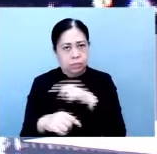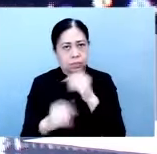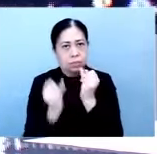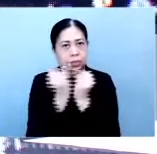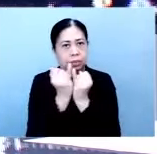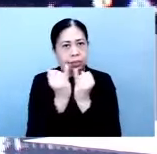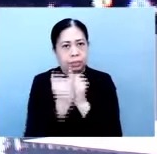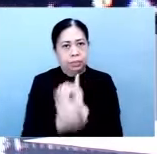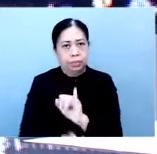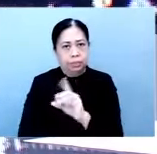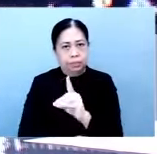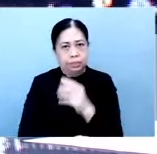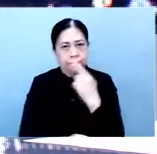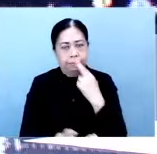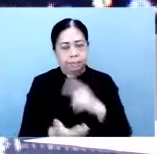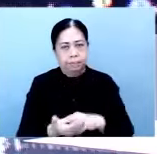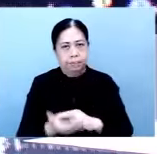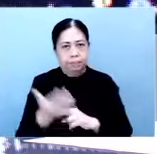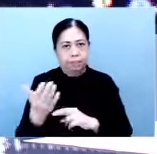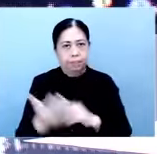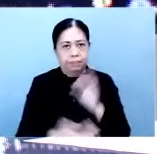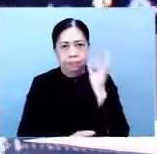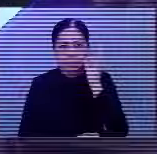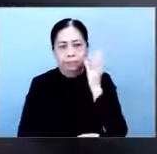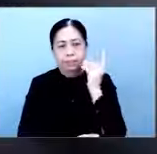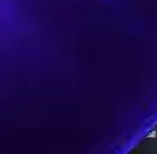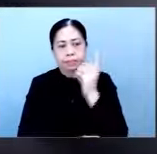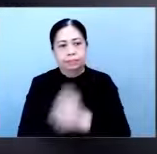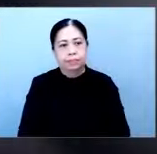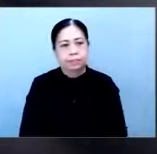ID. Nasa frontline na balitang yan si Faith Del Mundo.